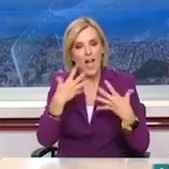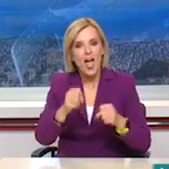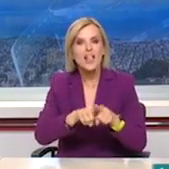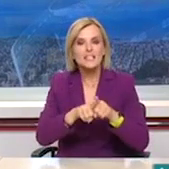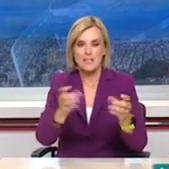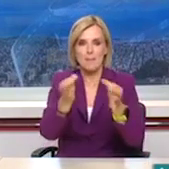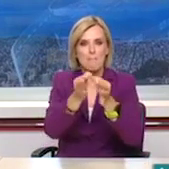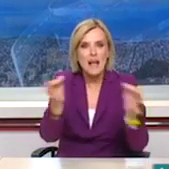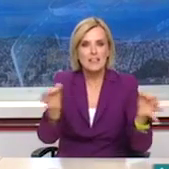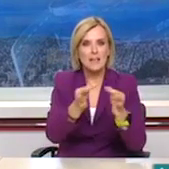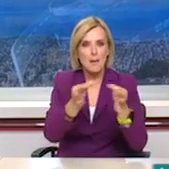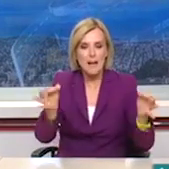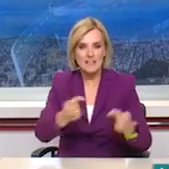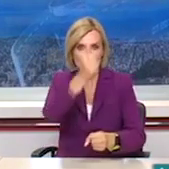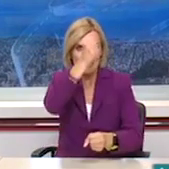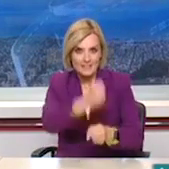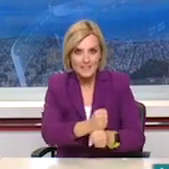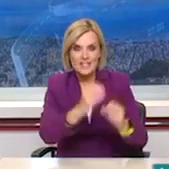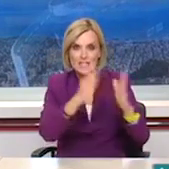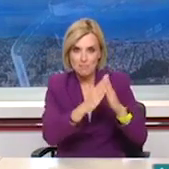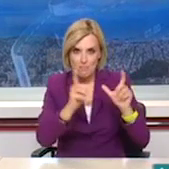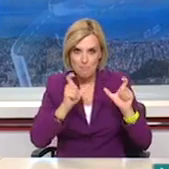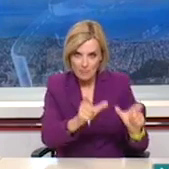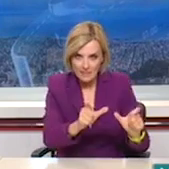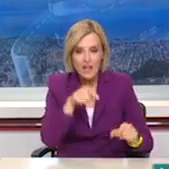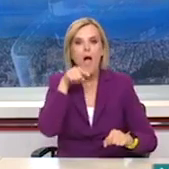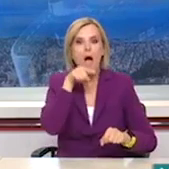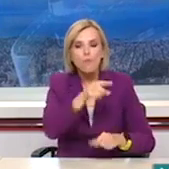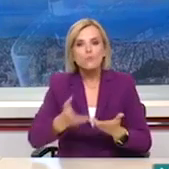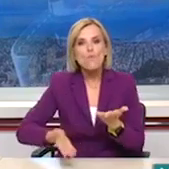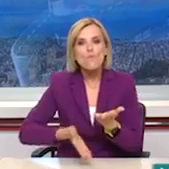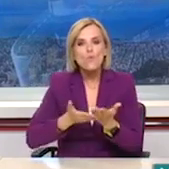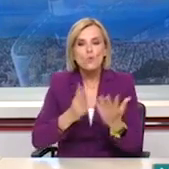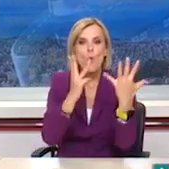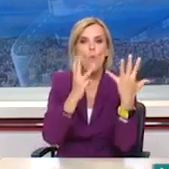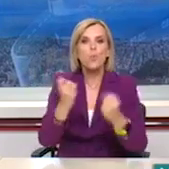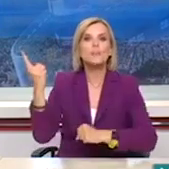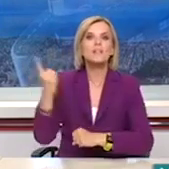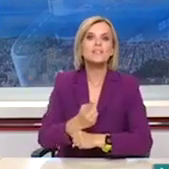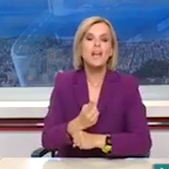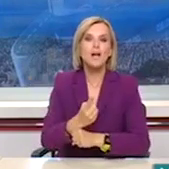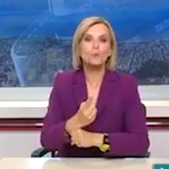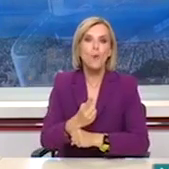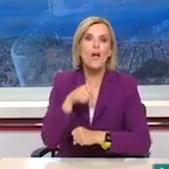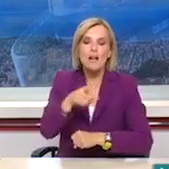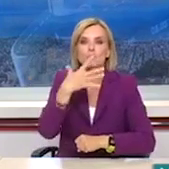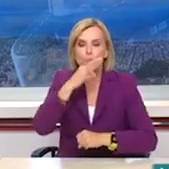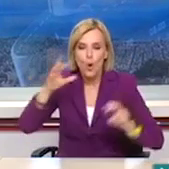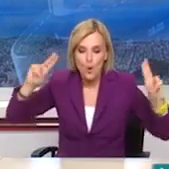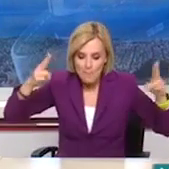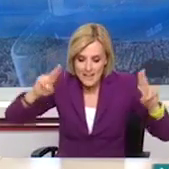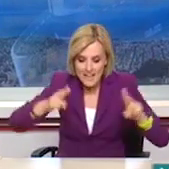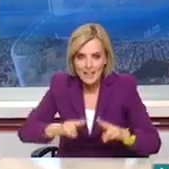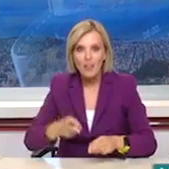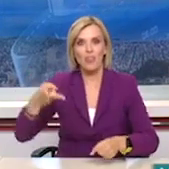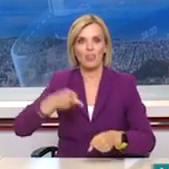επώδυνο απαγορευτικό οδήγησε σε μείωση κατά 80% της διασποράς του ιού και ήταν η κύρια αιτία που δεν θρηνήσαμε περισσότερες απώλειες στην